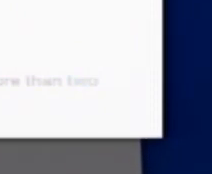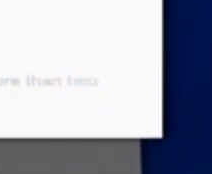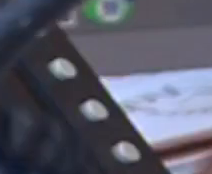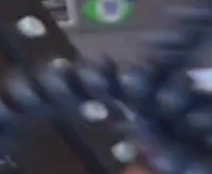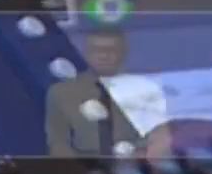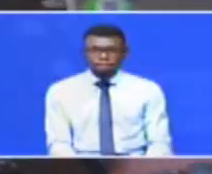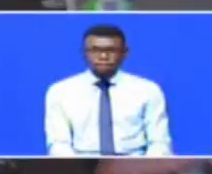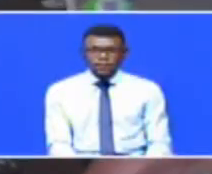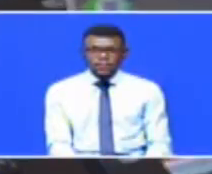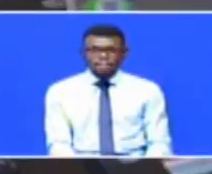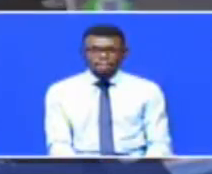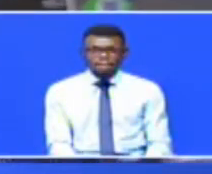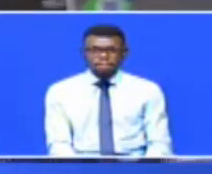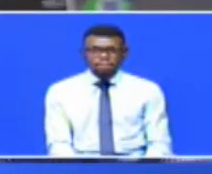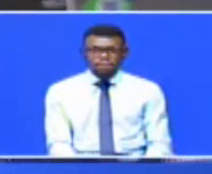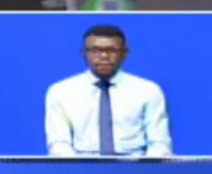katiba.